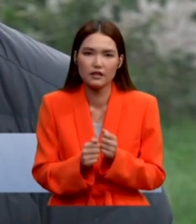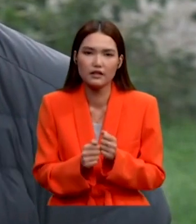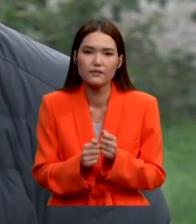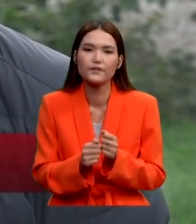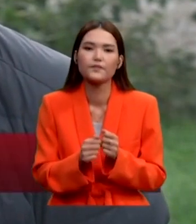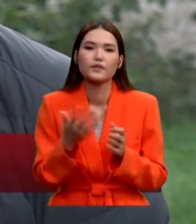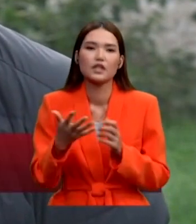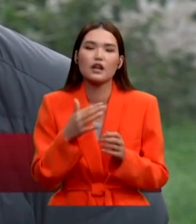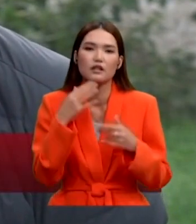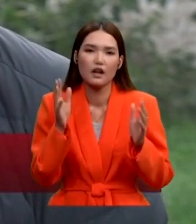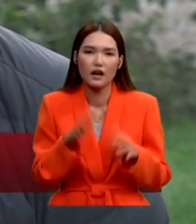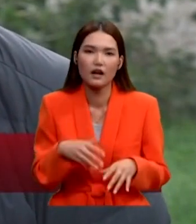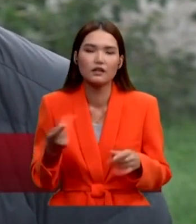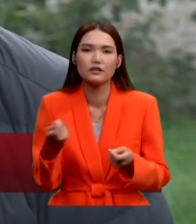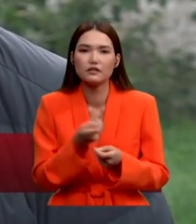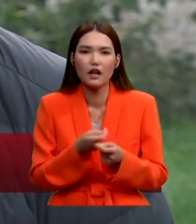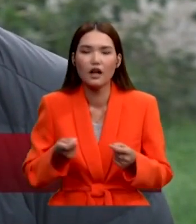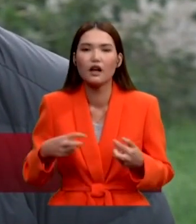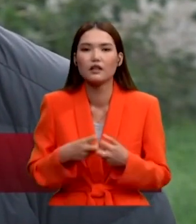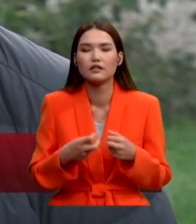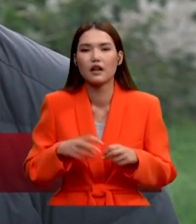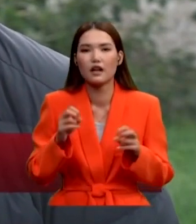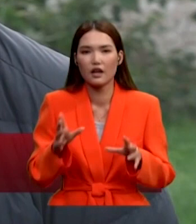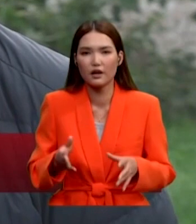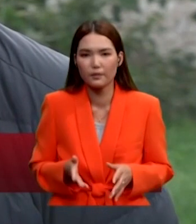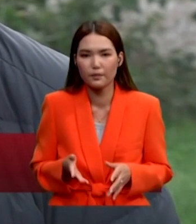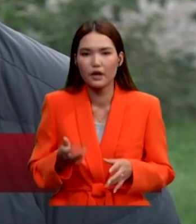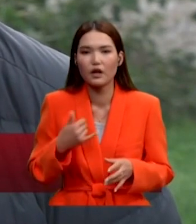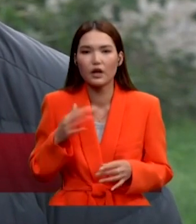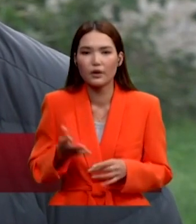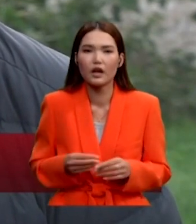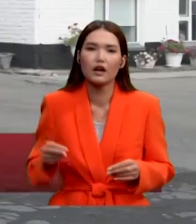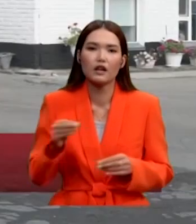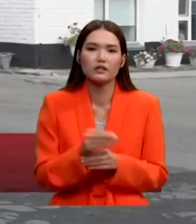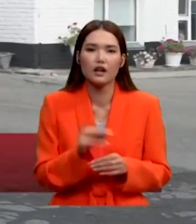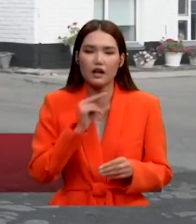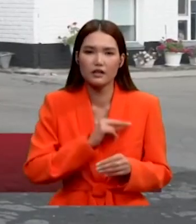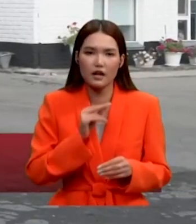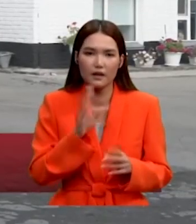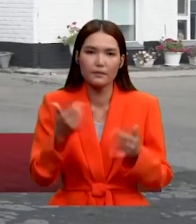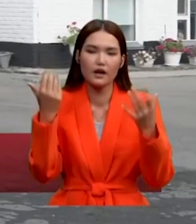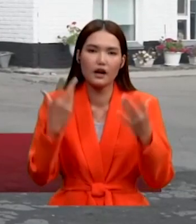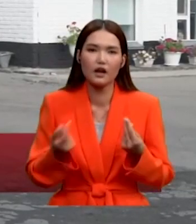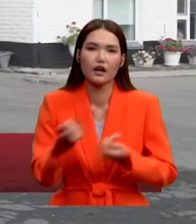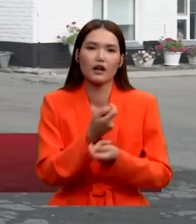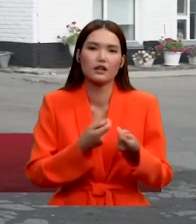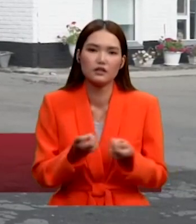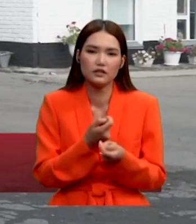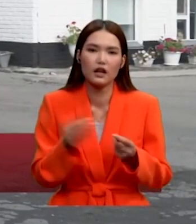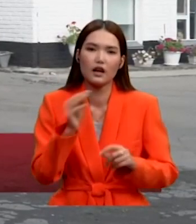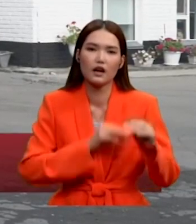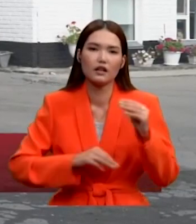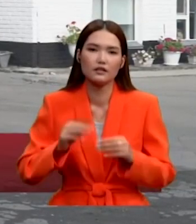Если государство не примет какие-то меры и стабилизационного фонда не выделит дополнительные объемы зерна. Сейчас на рынке зерна и муки